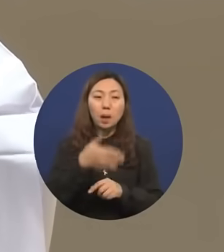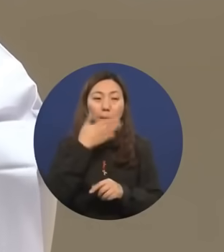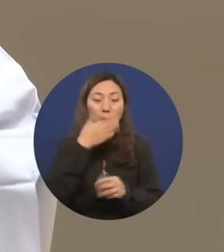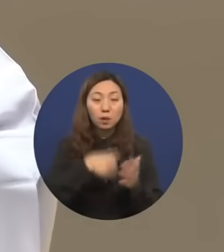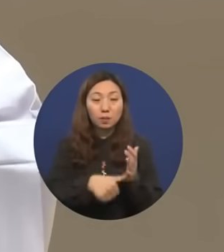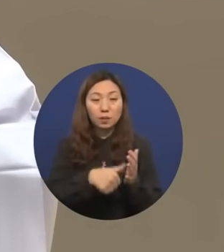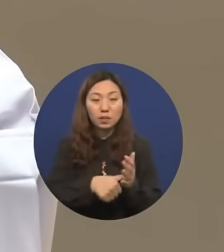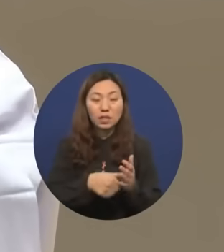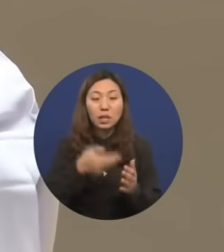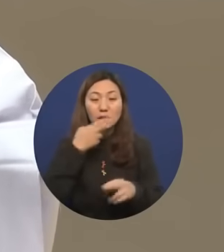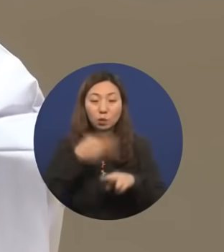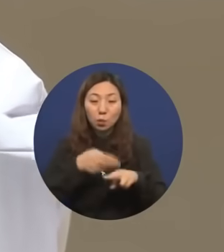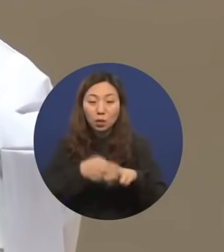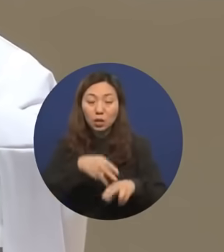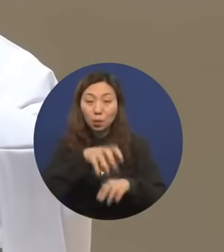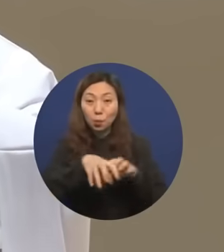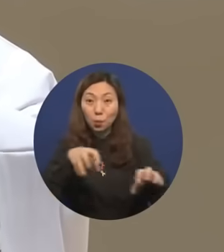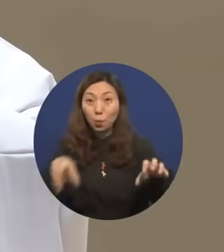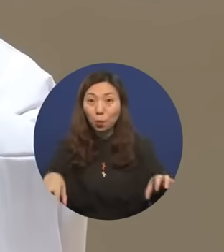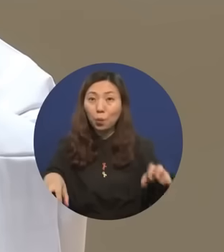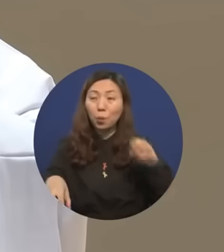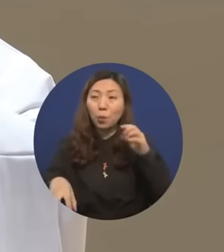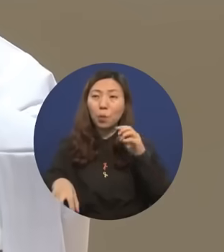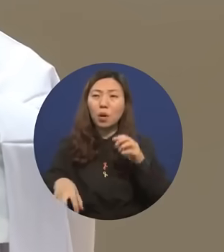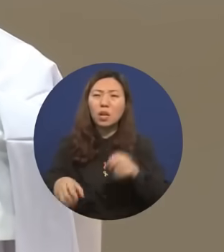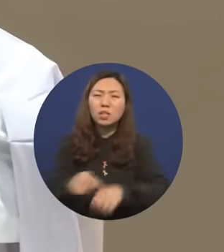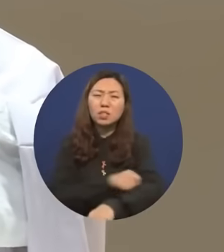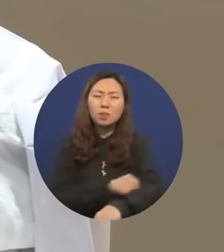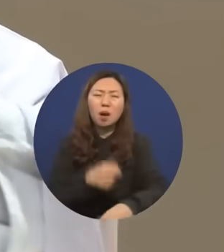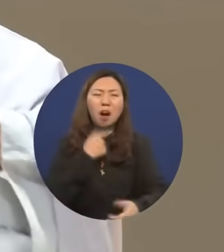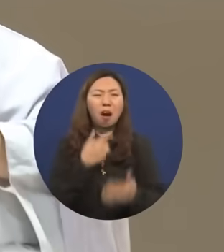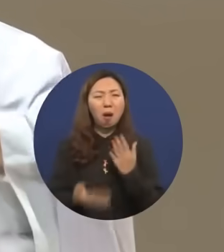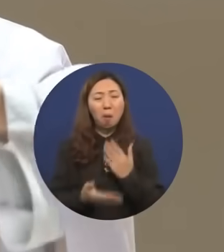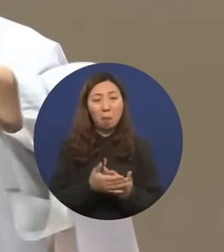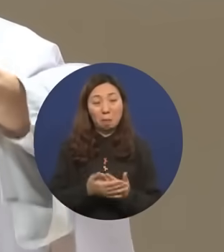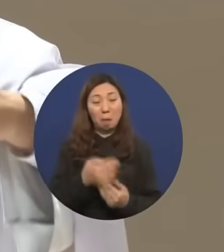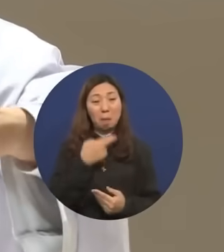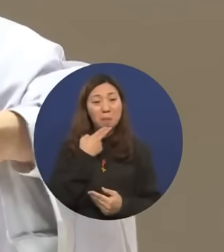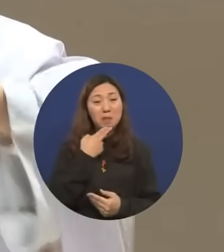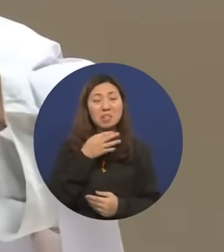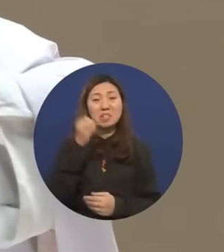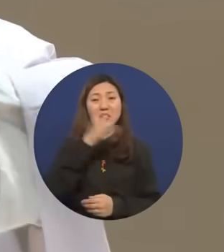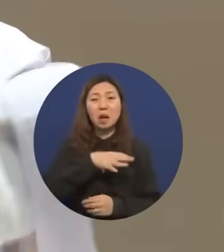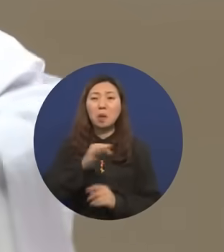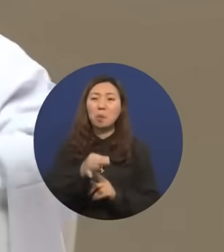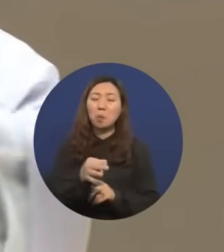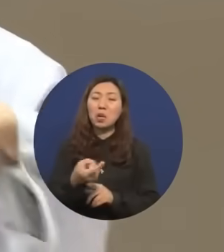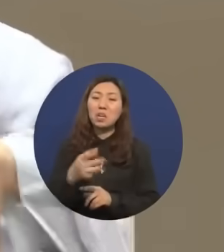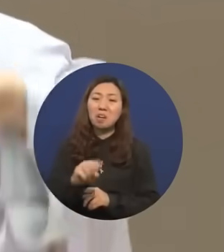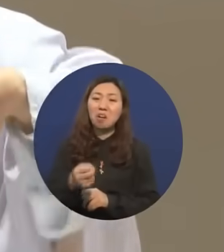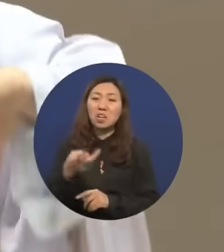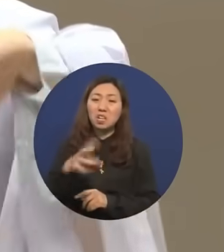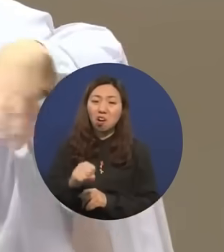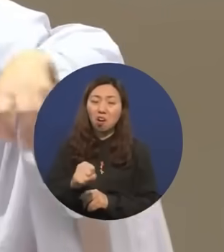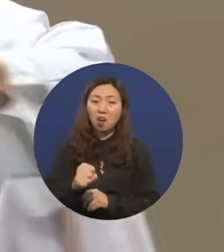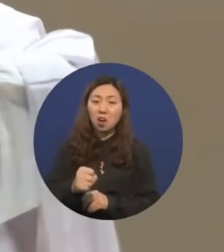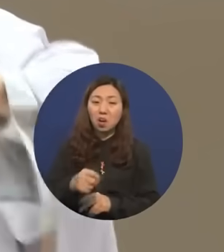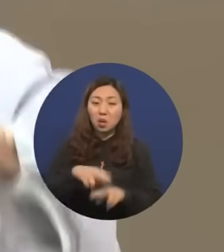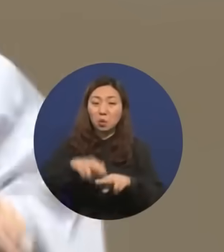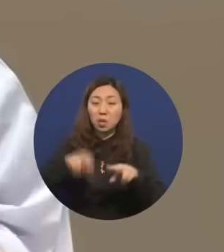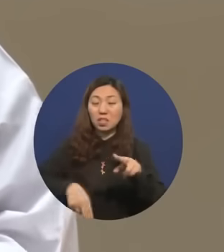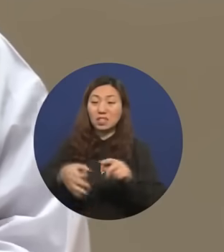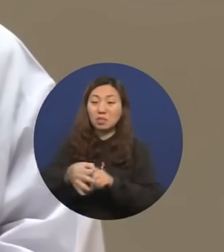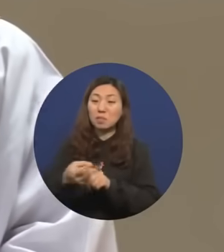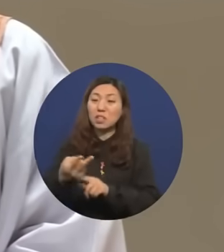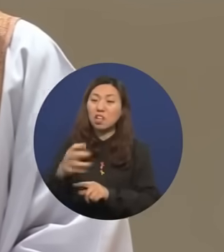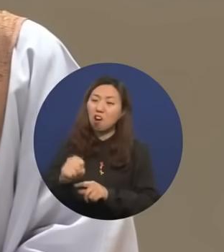저 음식점이든 뭐든 이렇게 특별한 경험 없이 어때요? 자본 한 몇억 들여가 할 수 있는 퇴직금 받아 한 2, 3억 받아